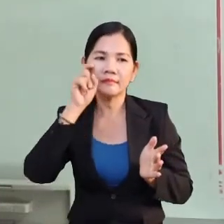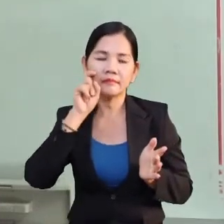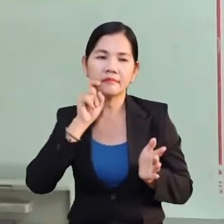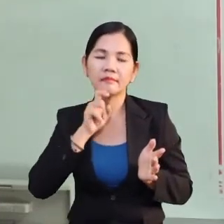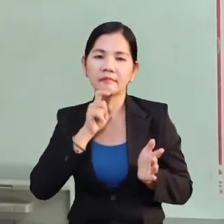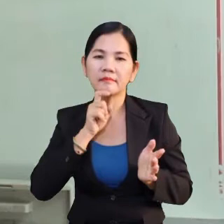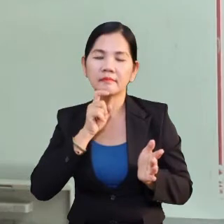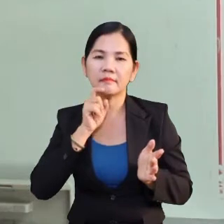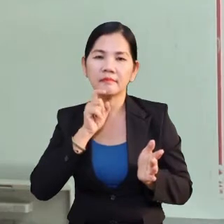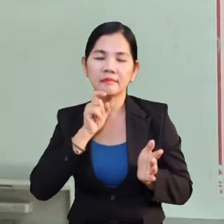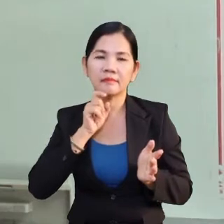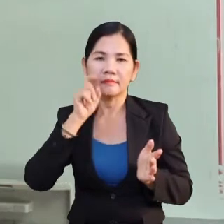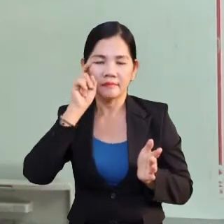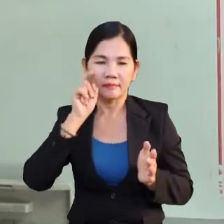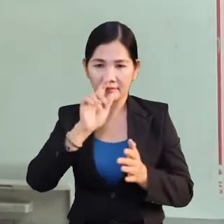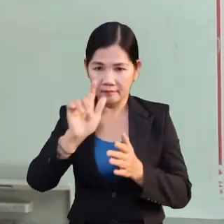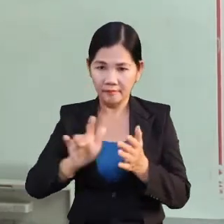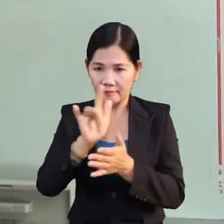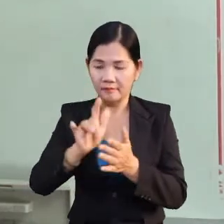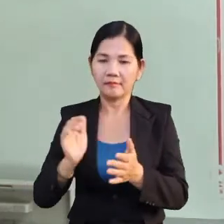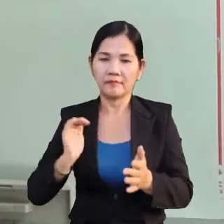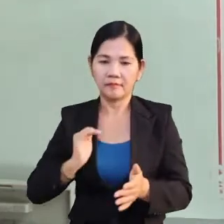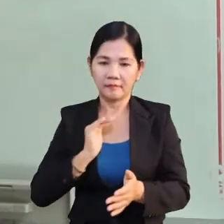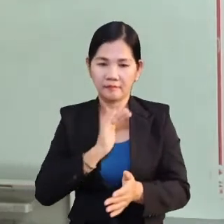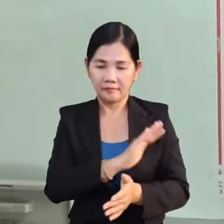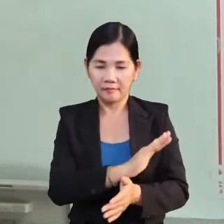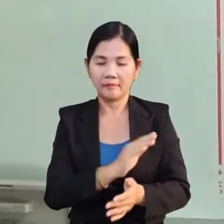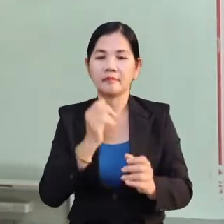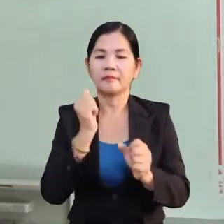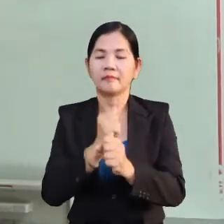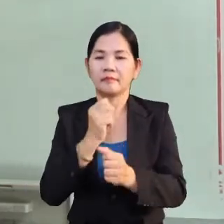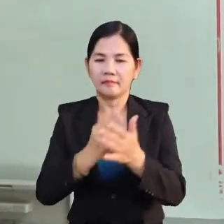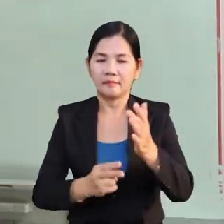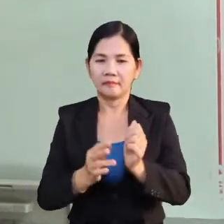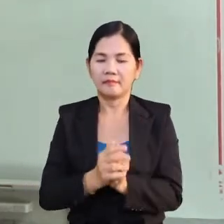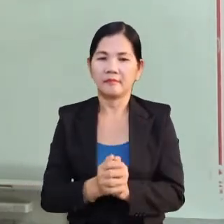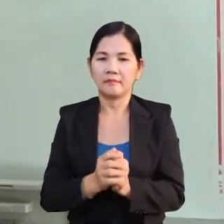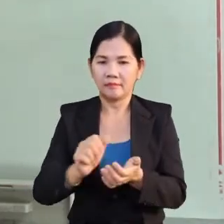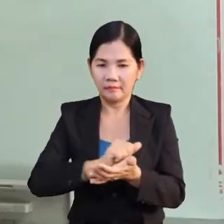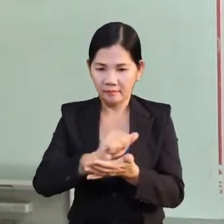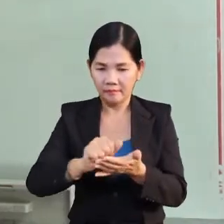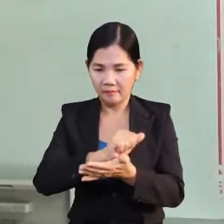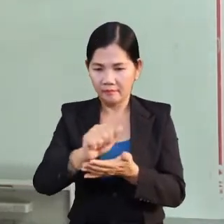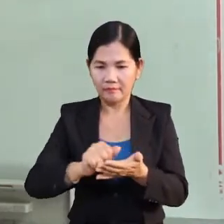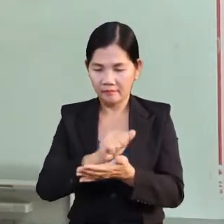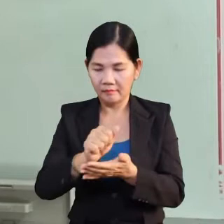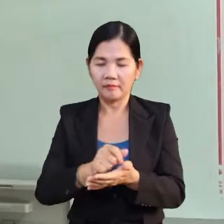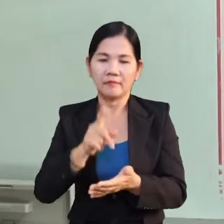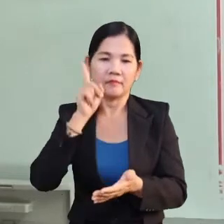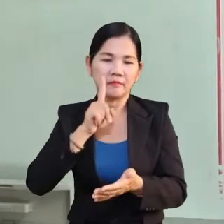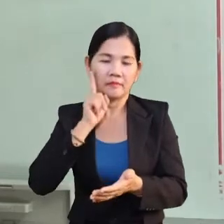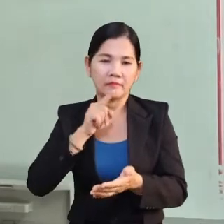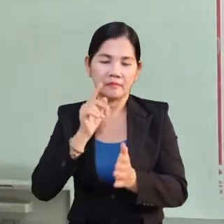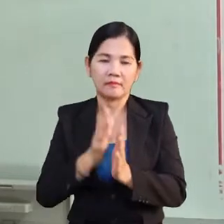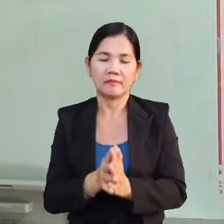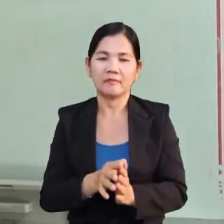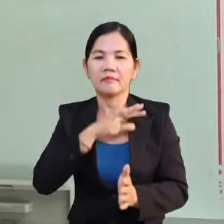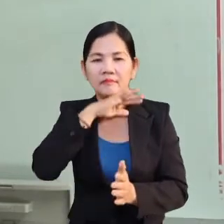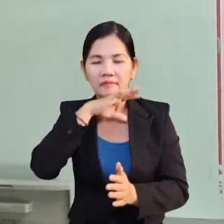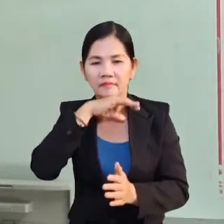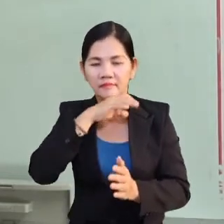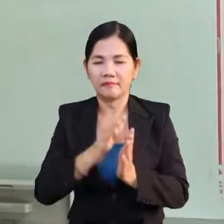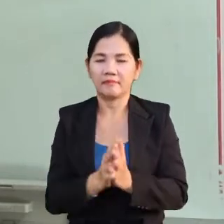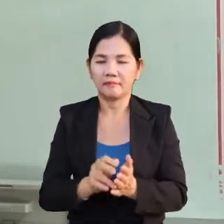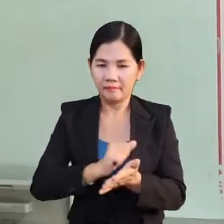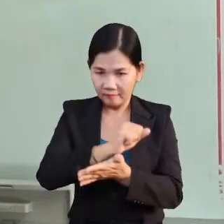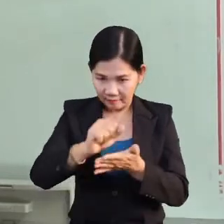យើងយកជាលោបមកប្រើសម្រាប់ធ្វើអ្វីដែរកូនចាយើងត្រូវលោបវានៅពេលដែលយើងសរសេរខុសឬក៏សរសេរមិនបាន